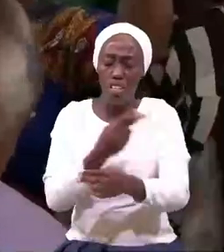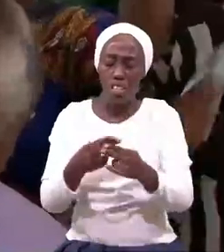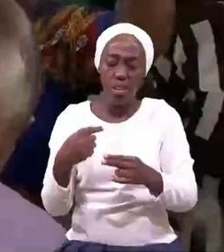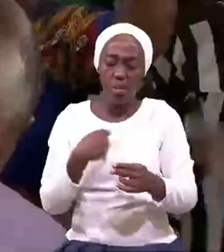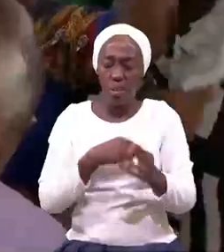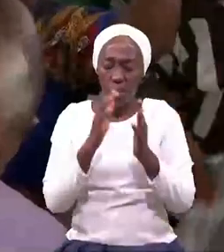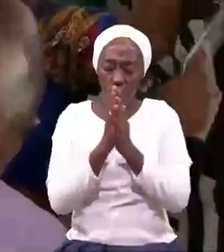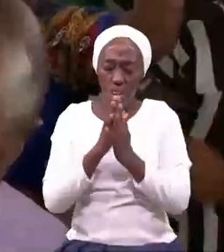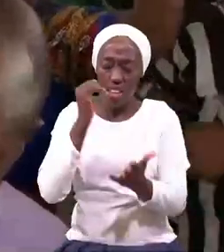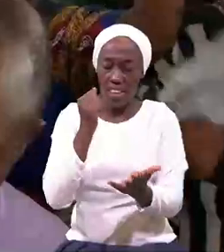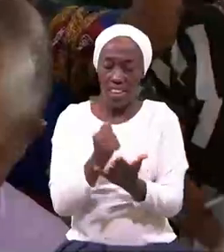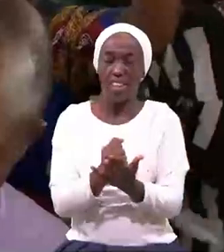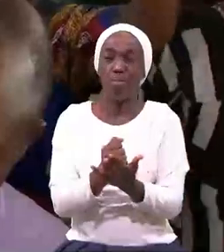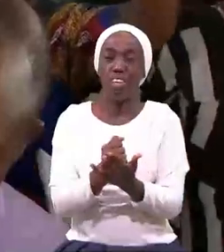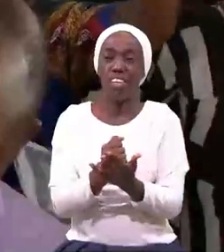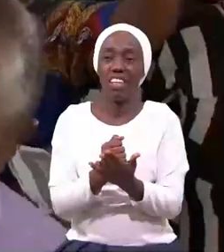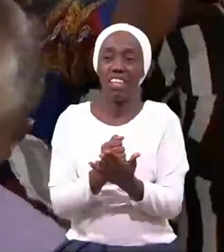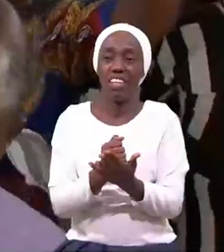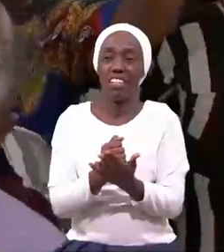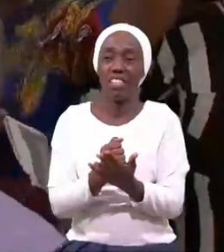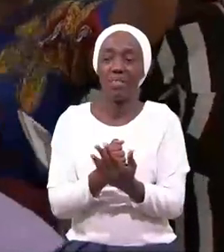de Jésus, nous prions.